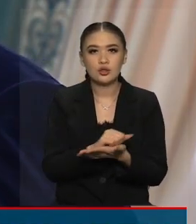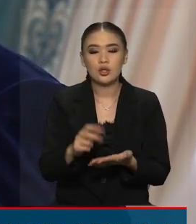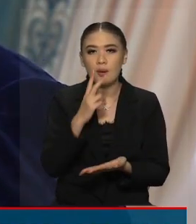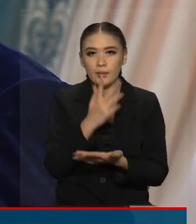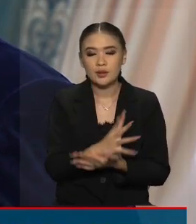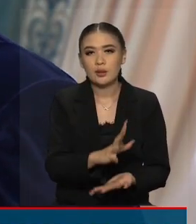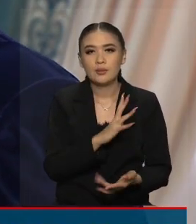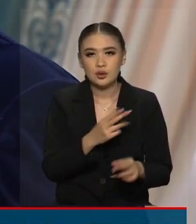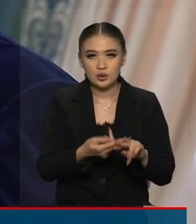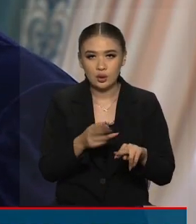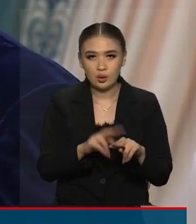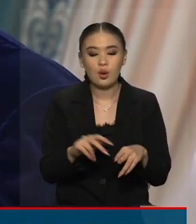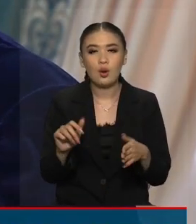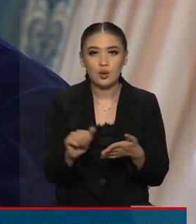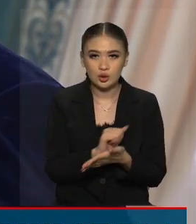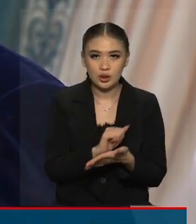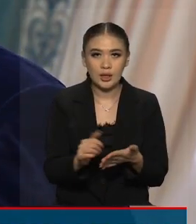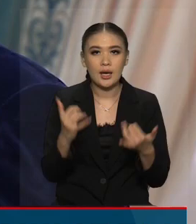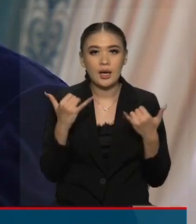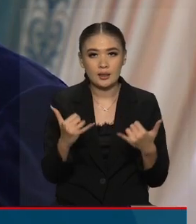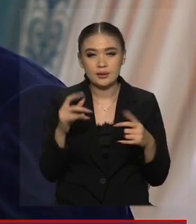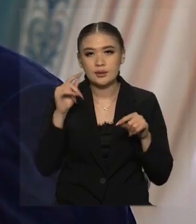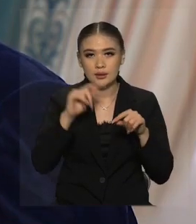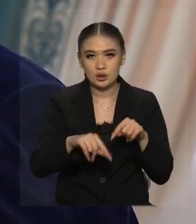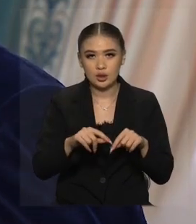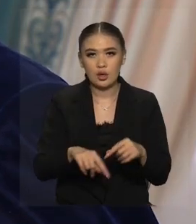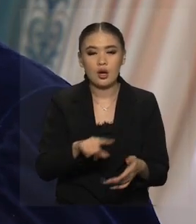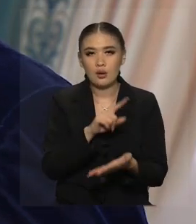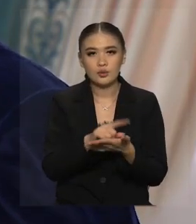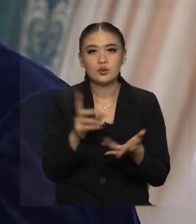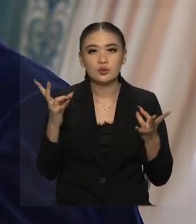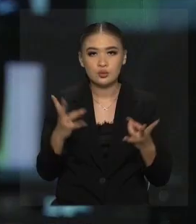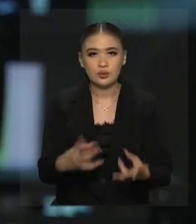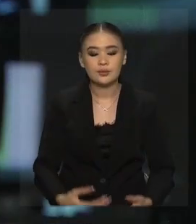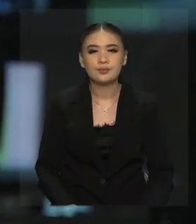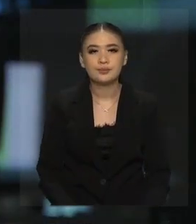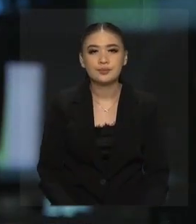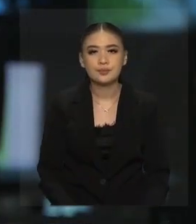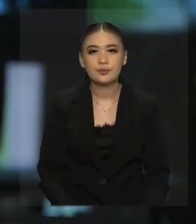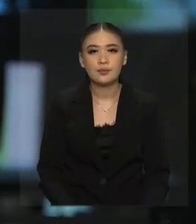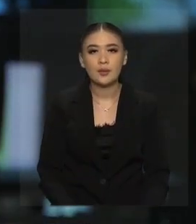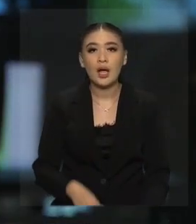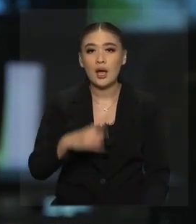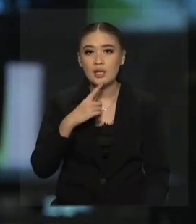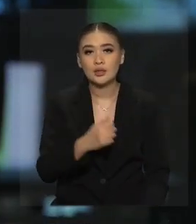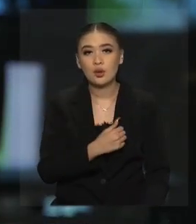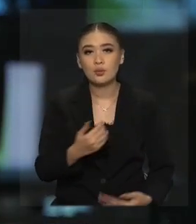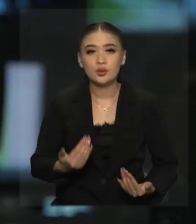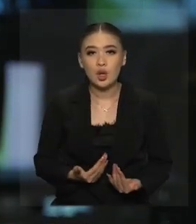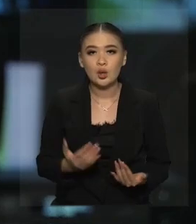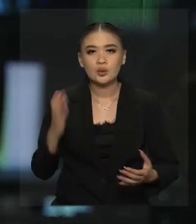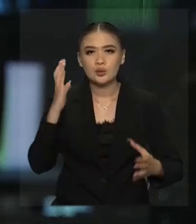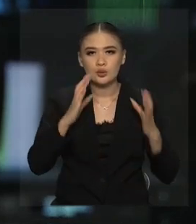Міне сол құжаттар қазір зерттеуді талап етіп отыр. Әскери өмірден